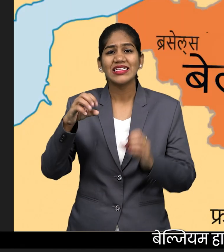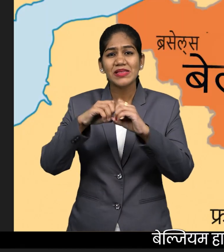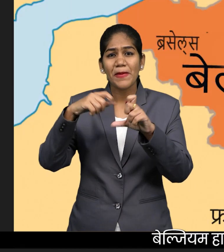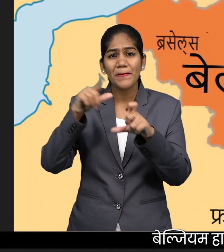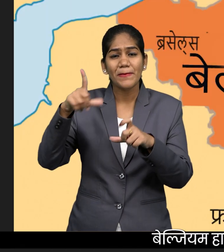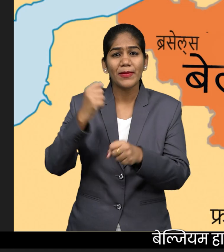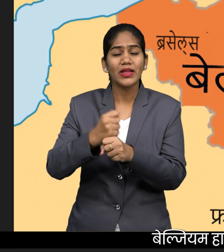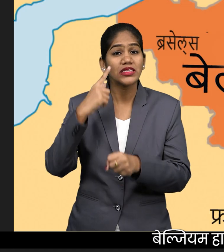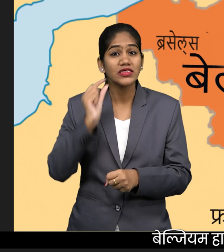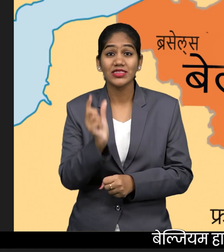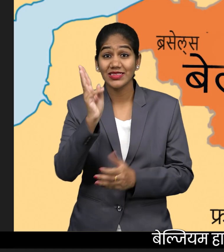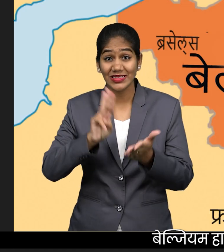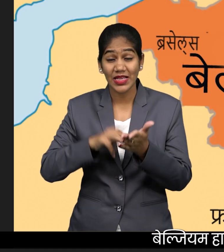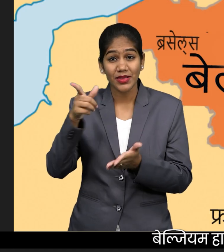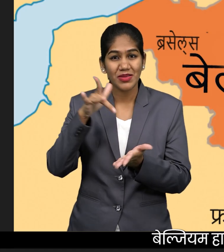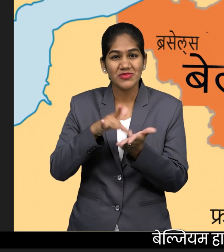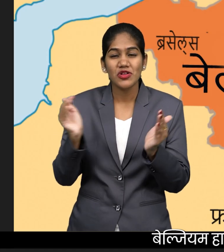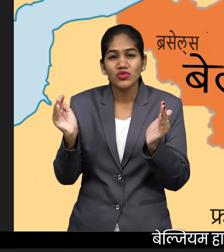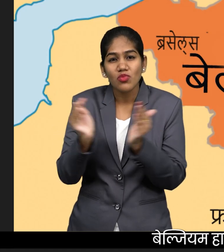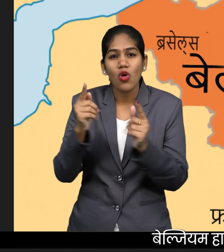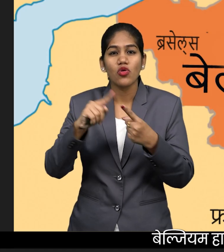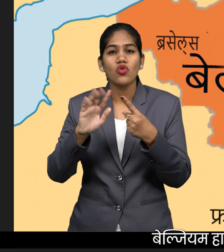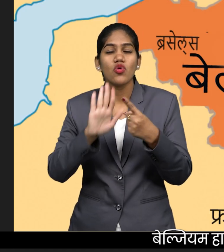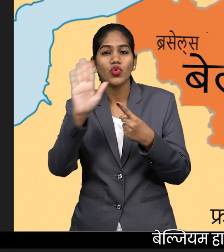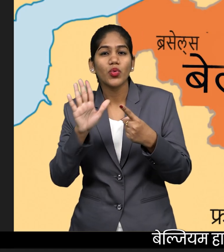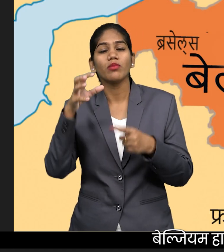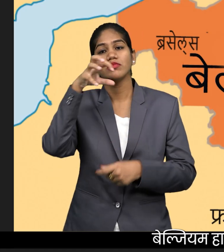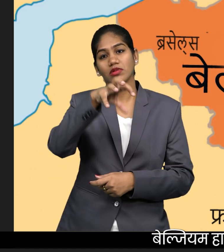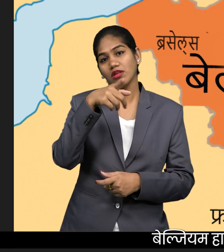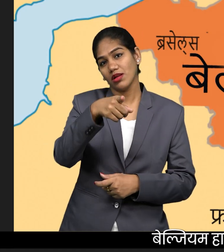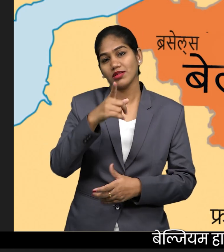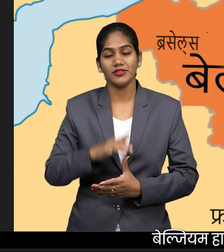बेल्जियम हा एक छोटा युरोपियन देश आहे.